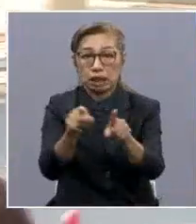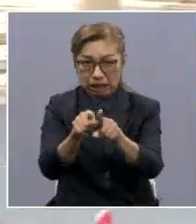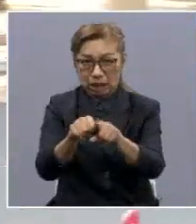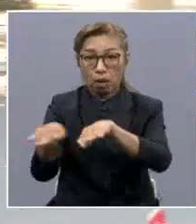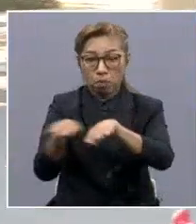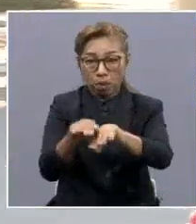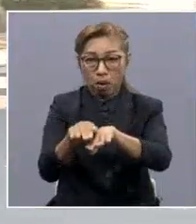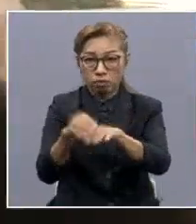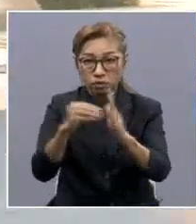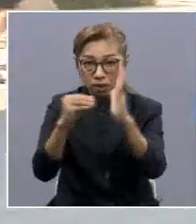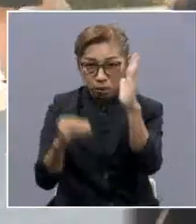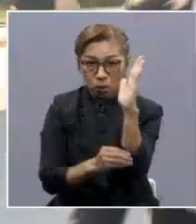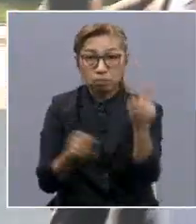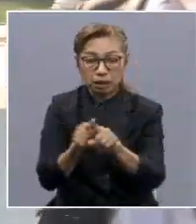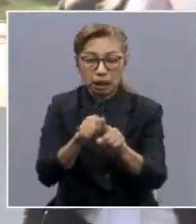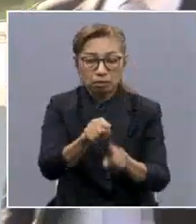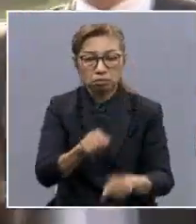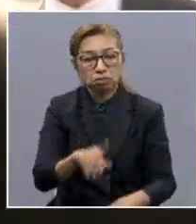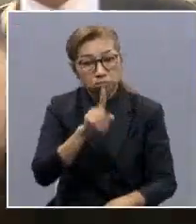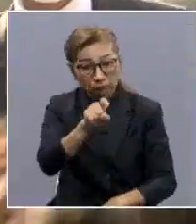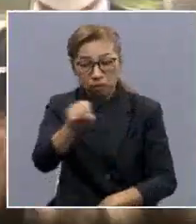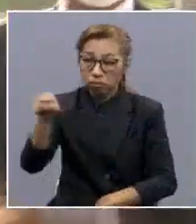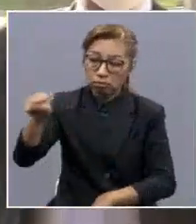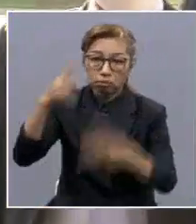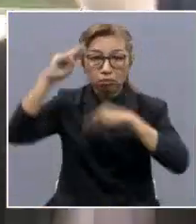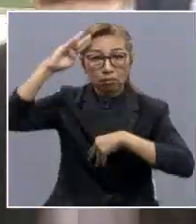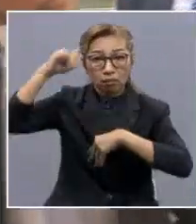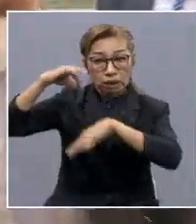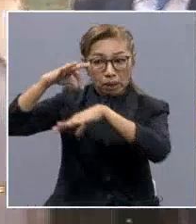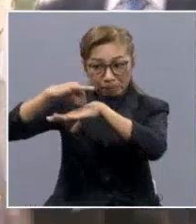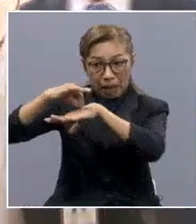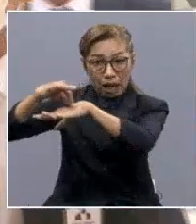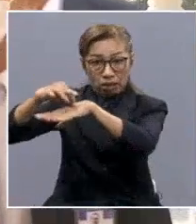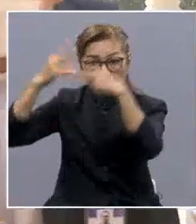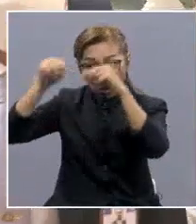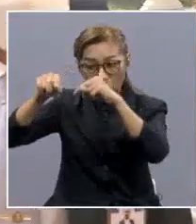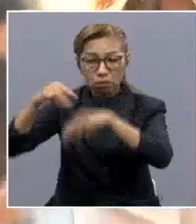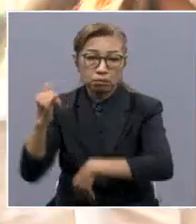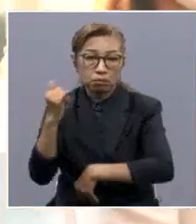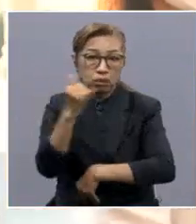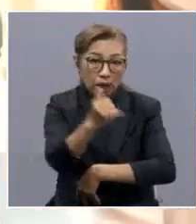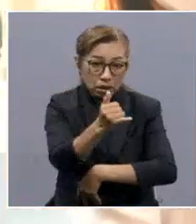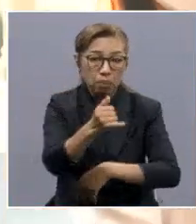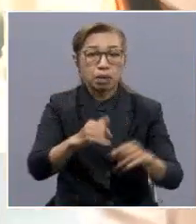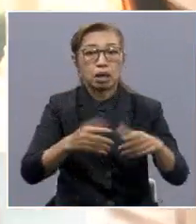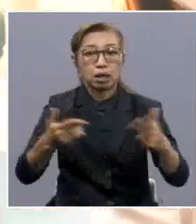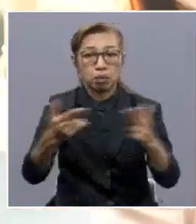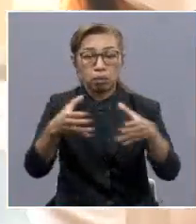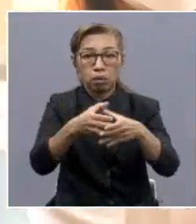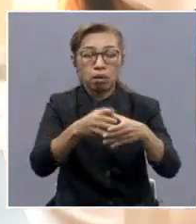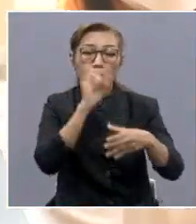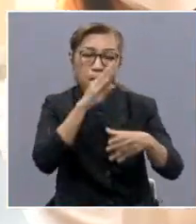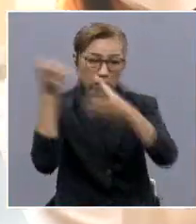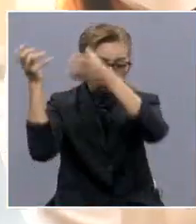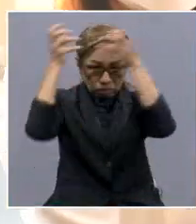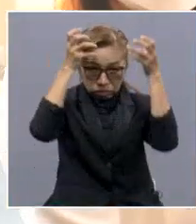เอ๊ะจริงๆแล้วการที่ท่านเป็นนายกรัฐมนตรีเนี่ยนะแล้วจะไปลงพื้นที่ในนามของสมาชิกพรรครวมไทยสร้างชาติเพื่อพ